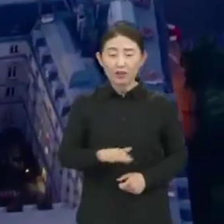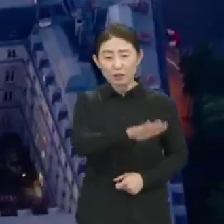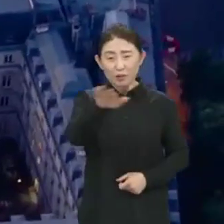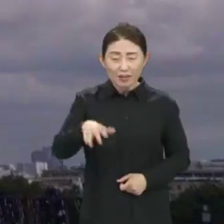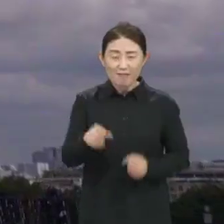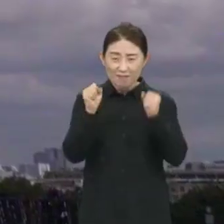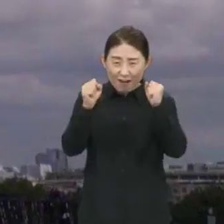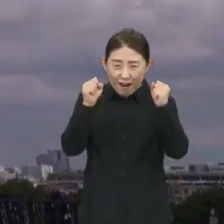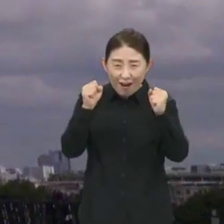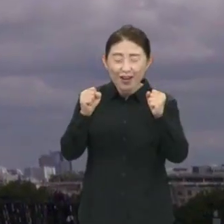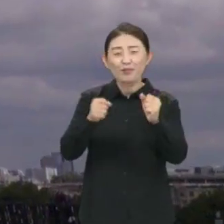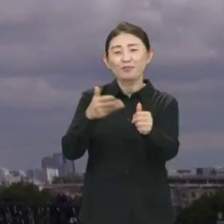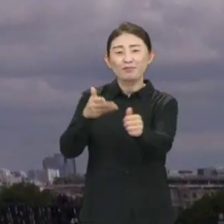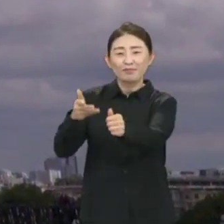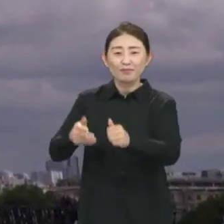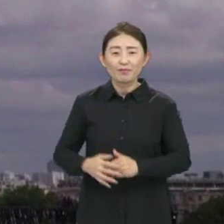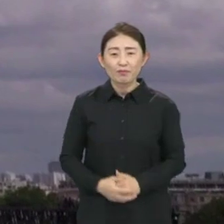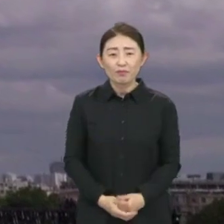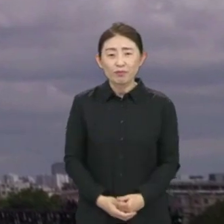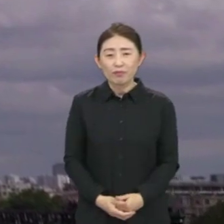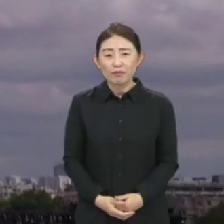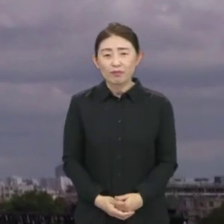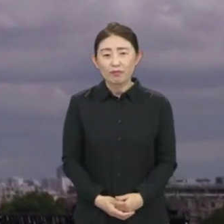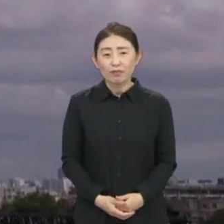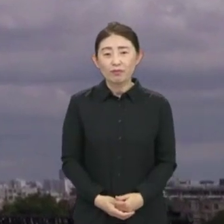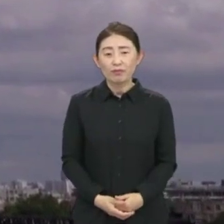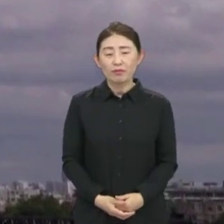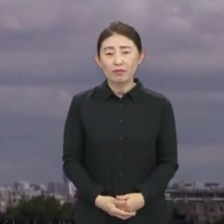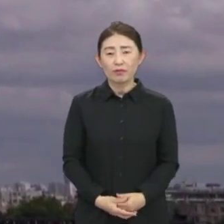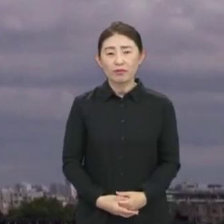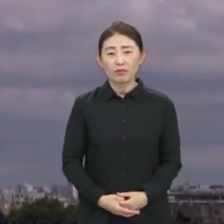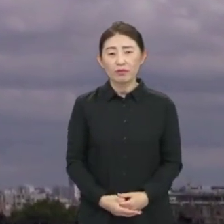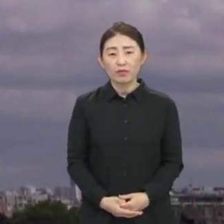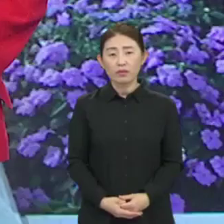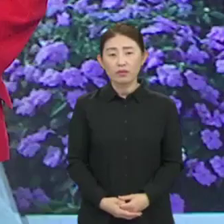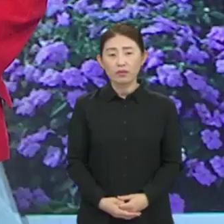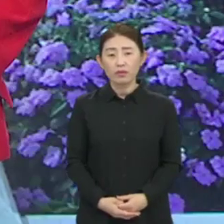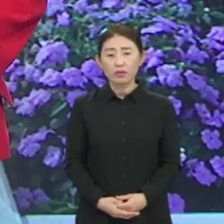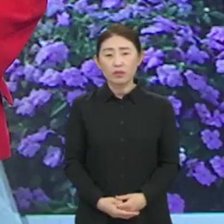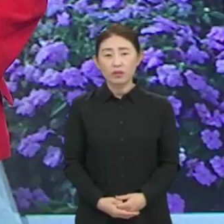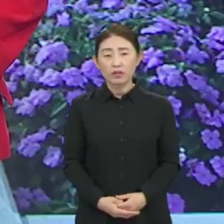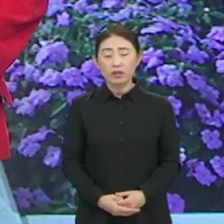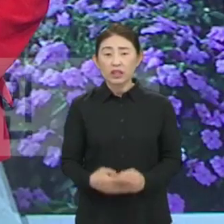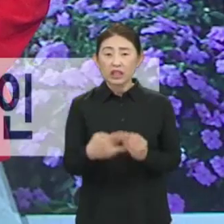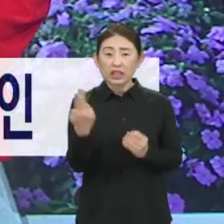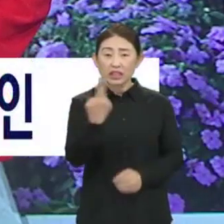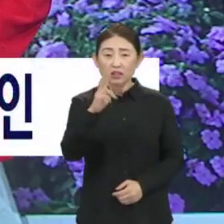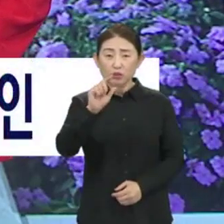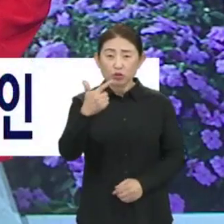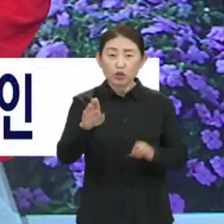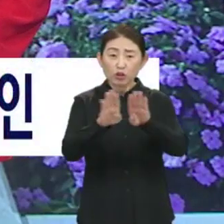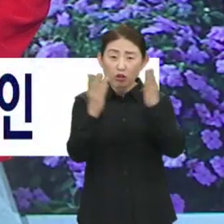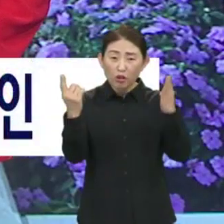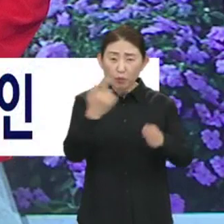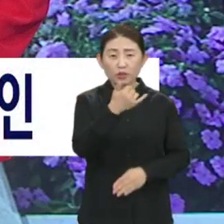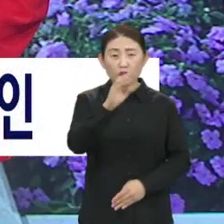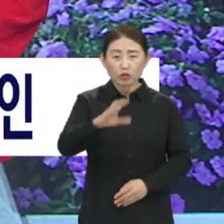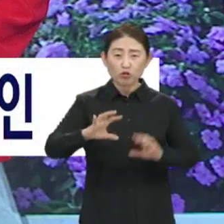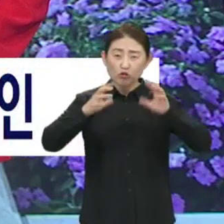뜨거운 응원이 어느 때보다 필요합니다. TJB 이수복입니다. 2026년에